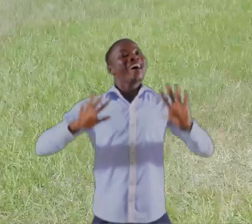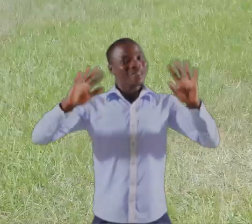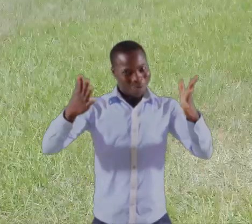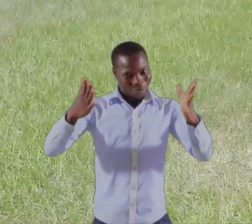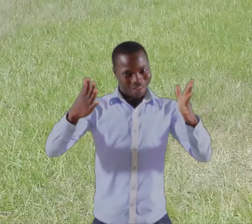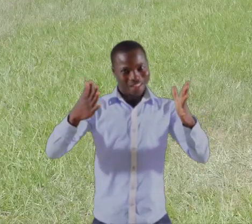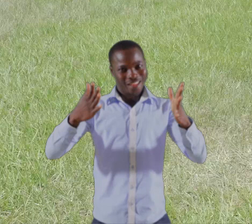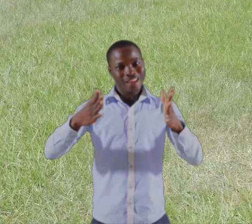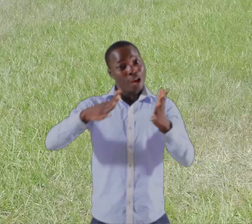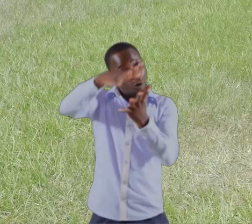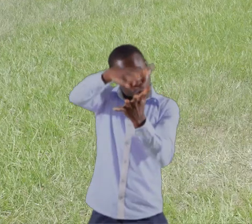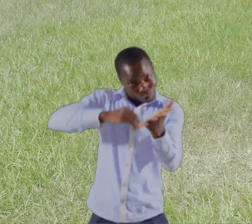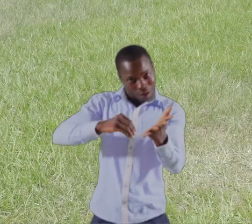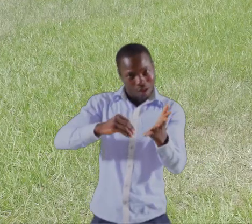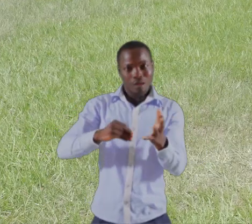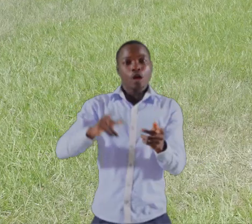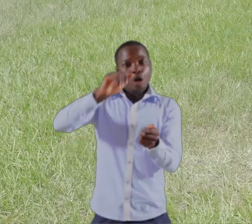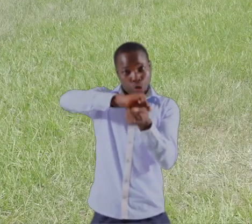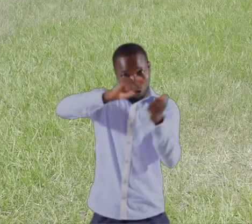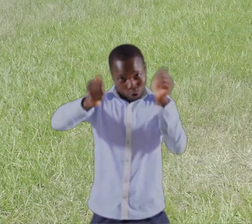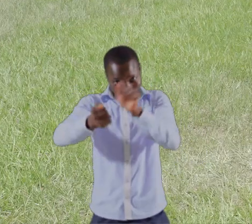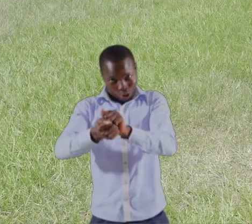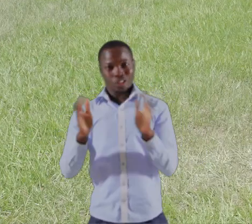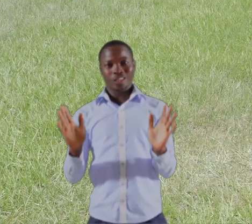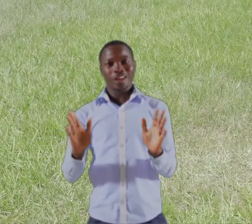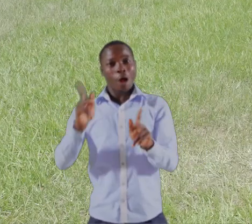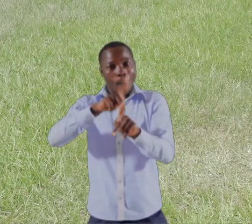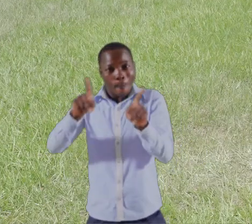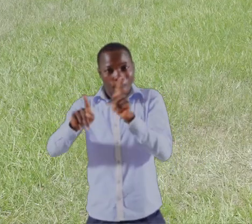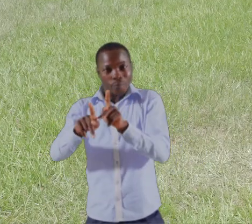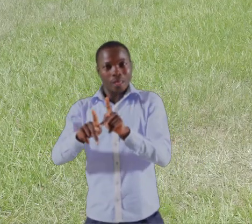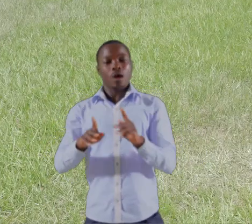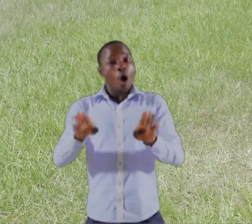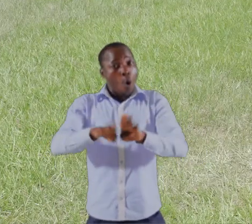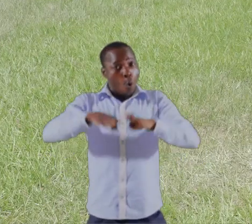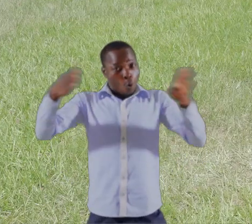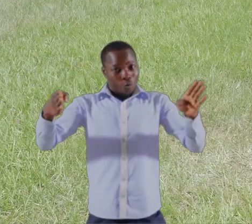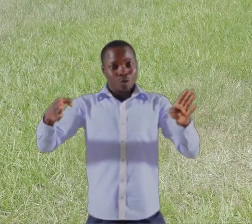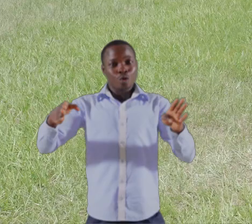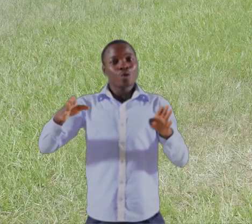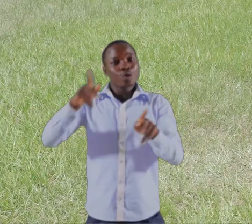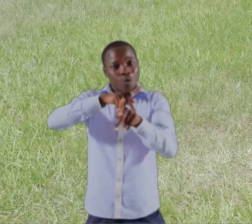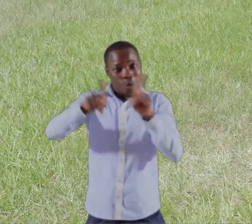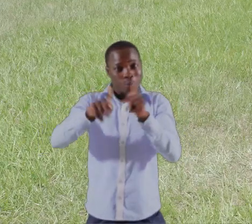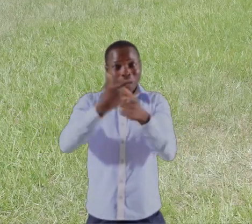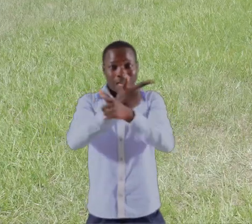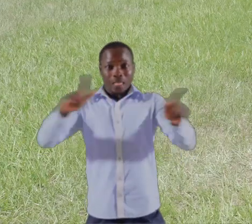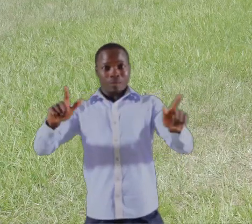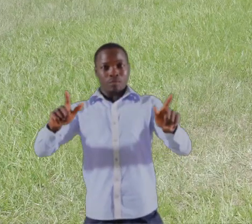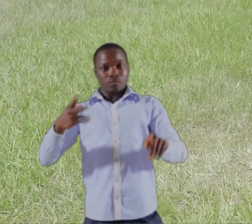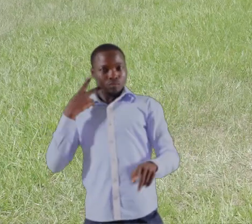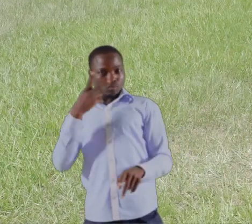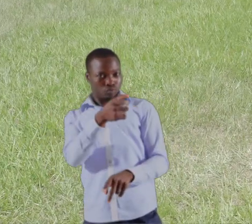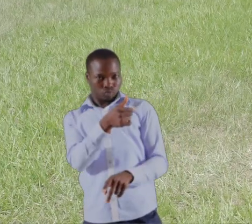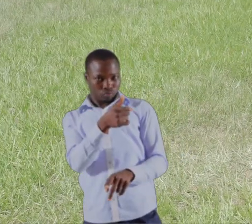Voilà, ouverture de la jambe libre. N'oubliez pas, encore une fois, ouverture de la jambe libre. Allez, on y va, on mime le